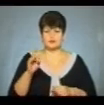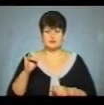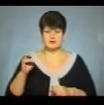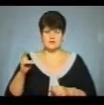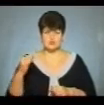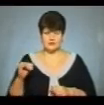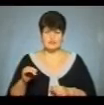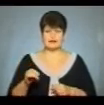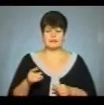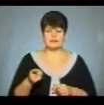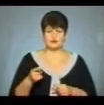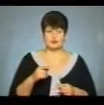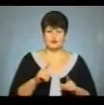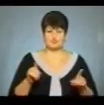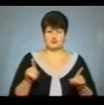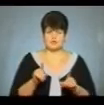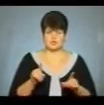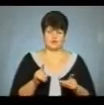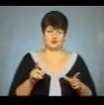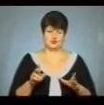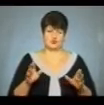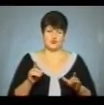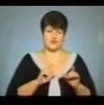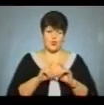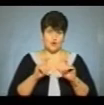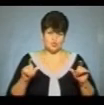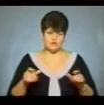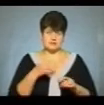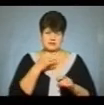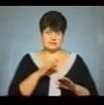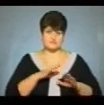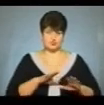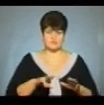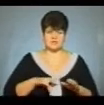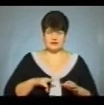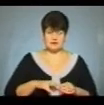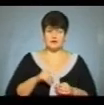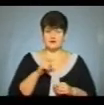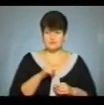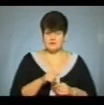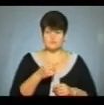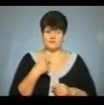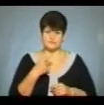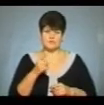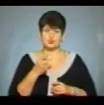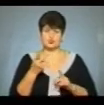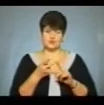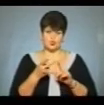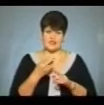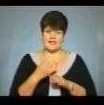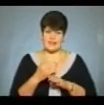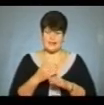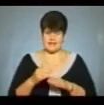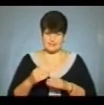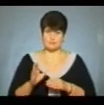та Тернопільського музичного коледжу. Про це розповів заступник директора конкурсу Вадим Дарчук. За його словами, другий етап конкурсу відбудеться